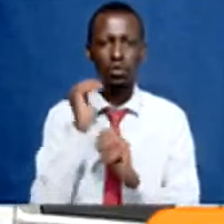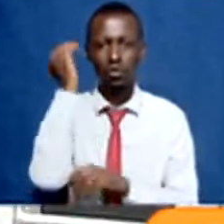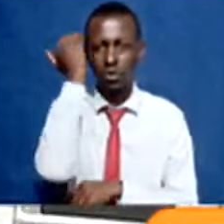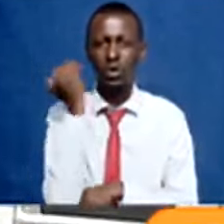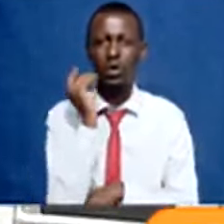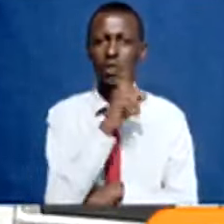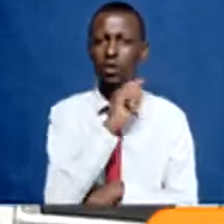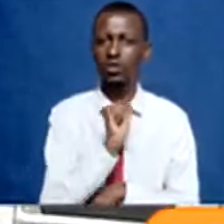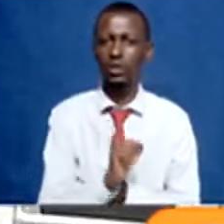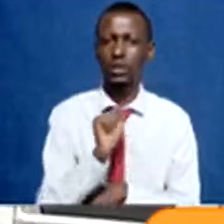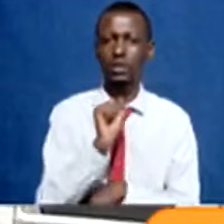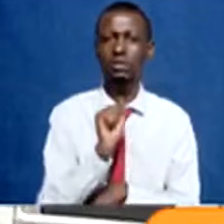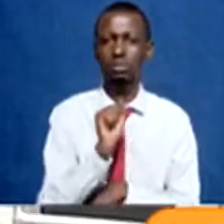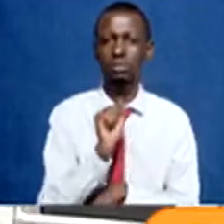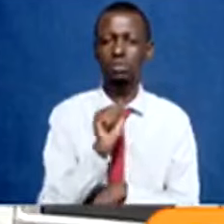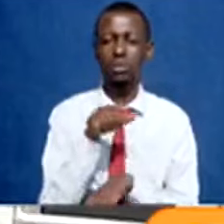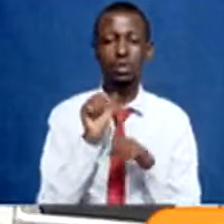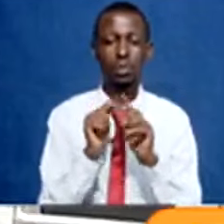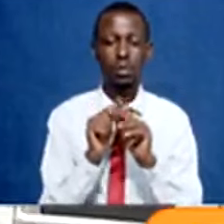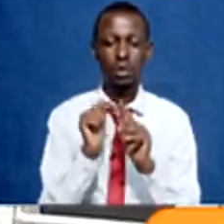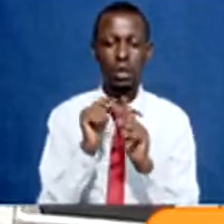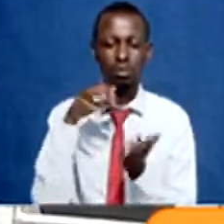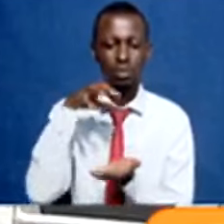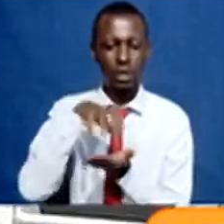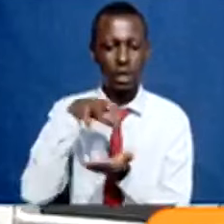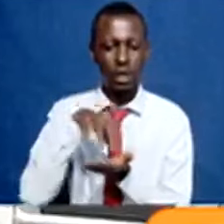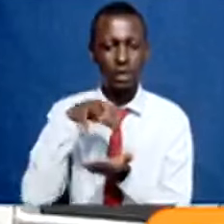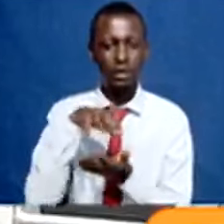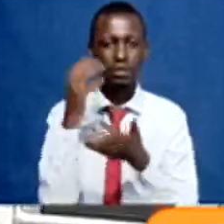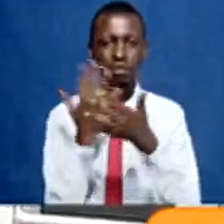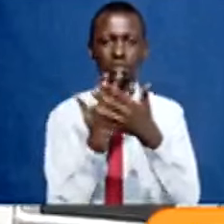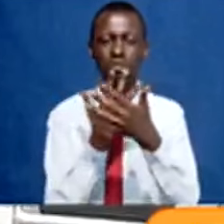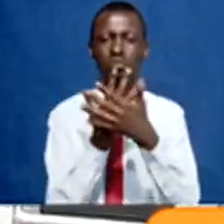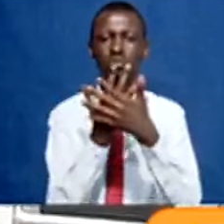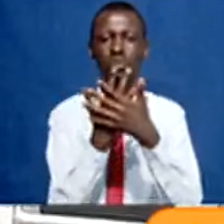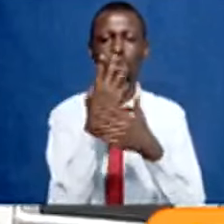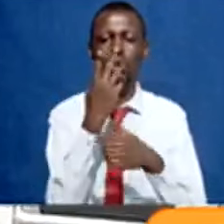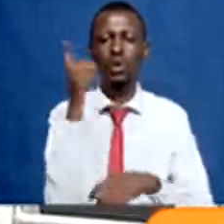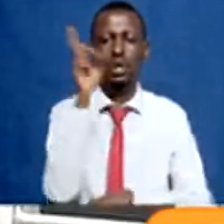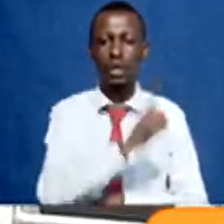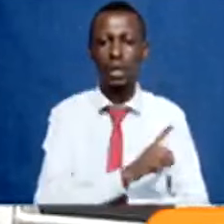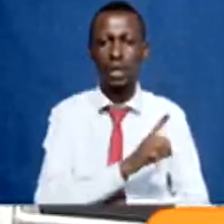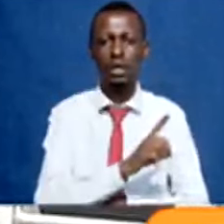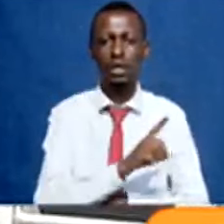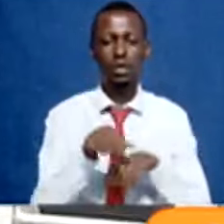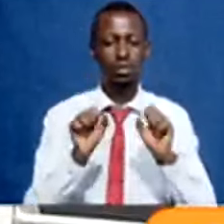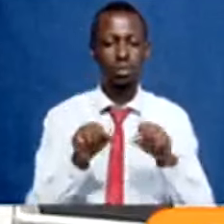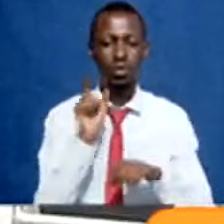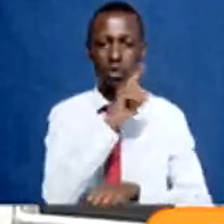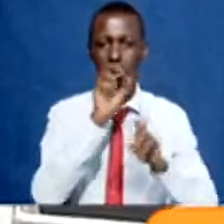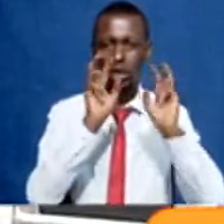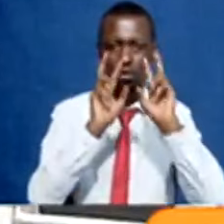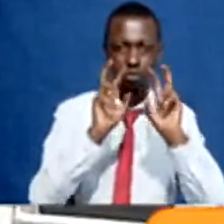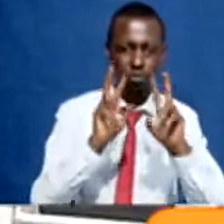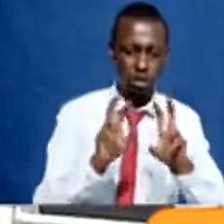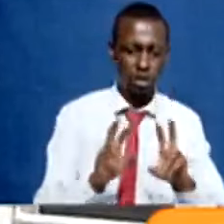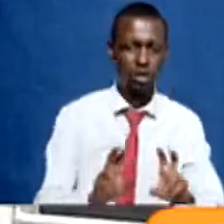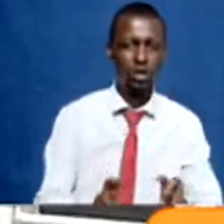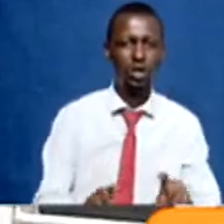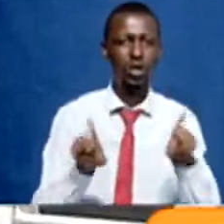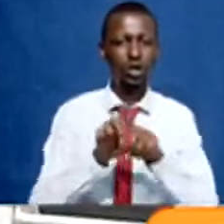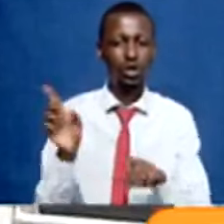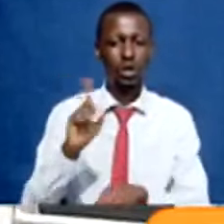mahakamani. Upande wa mashtaka uliwasilisha ombi la kutaka kuwazuilia kwa siku 21 zaidi ili kukamilisha uchunguzi. Haya yanajiri